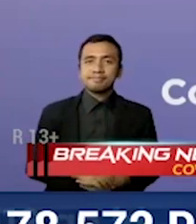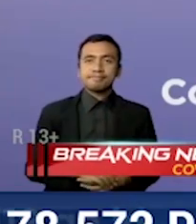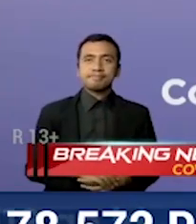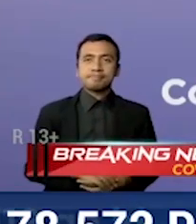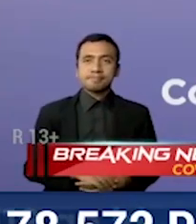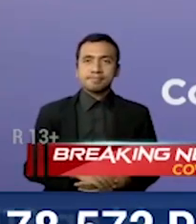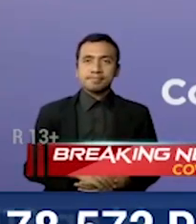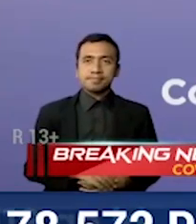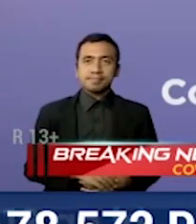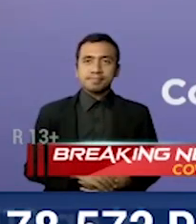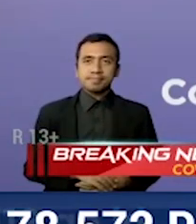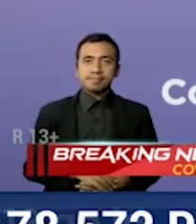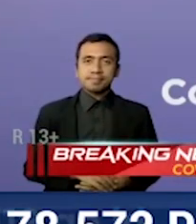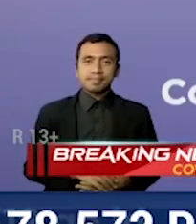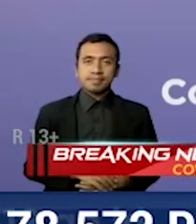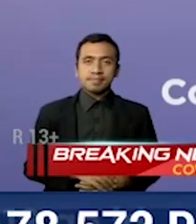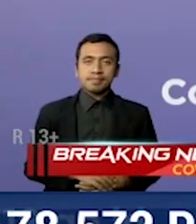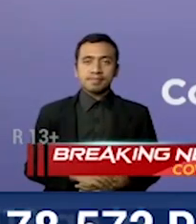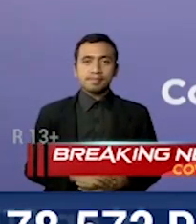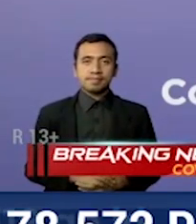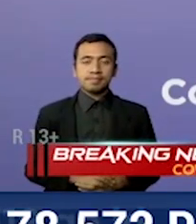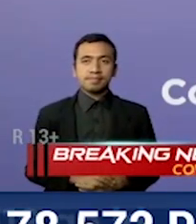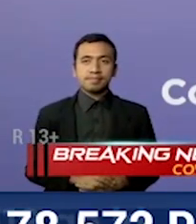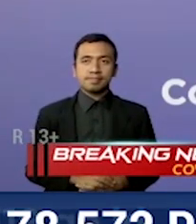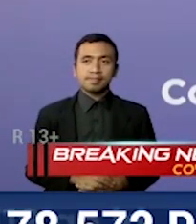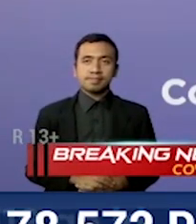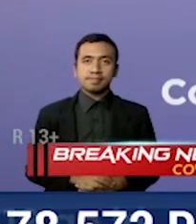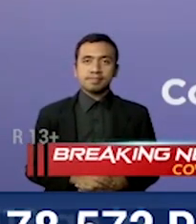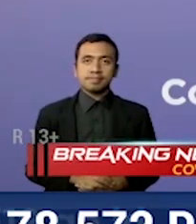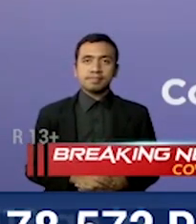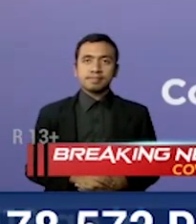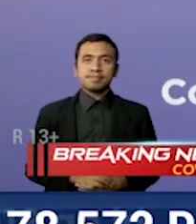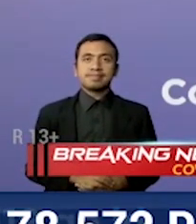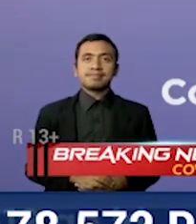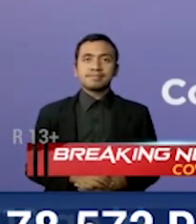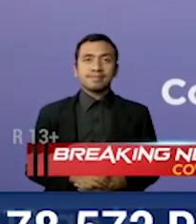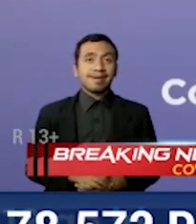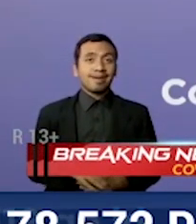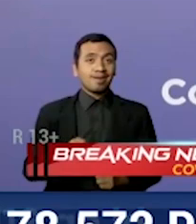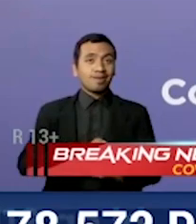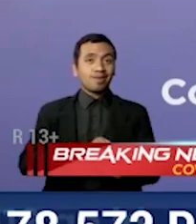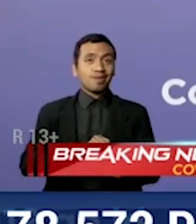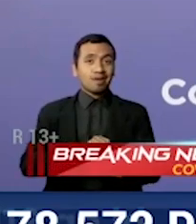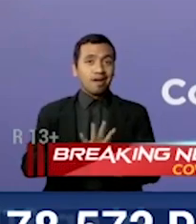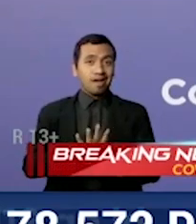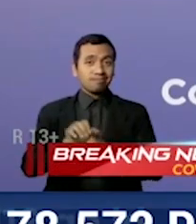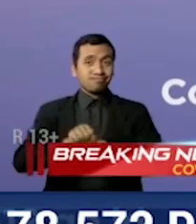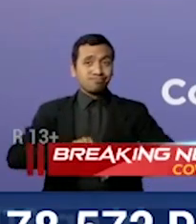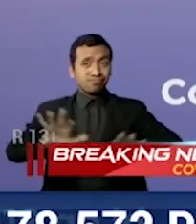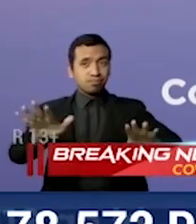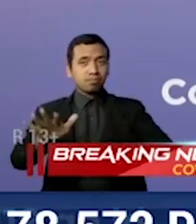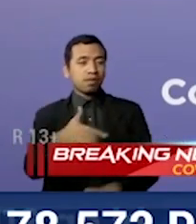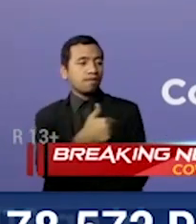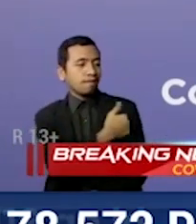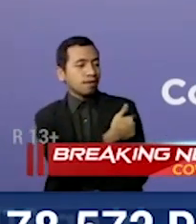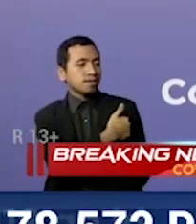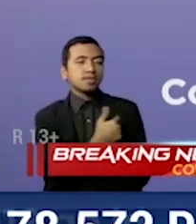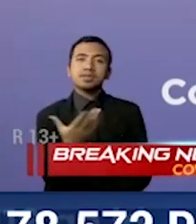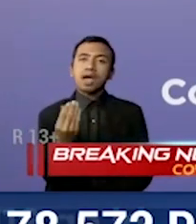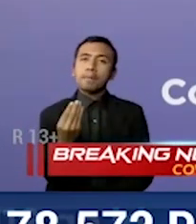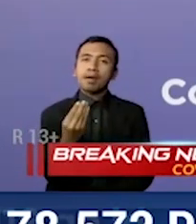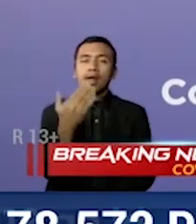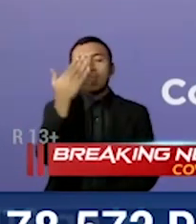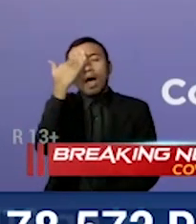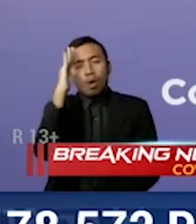kita tidak bisa berharap sepenuhnya untuk kepastian Kapan vaksin ini akan bisa kita dapatkan